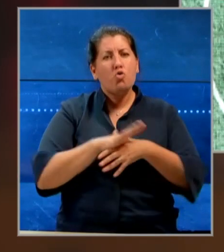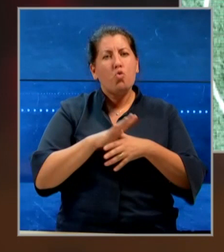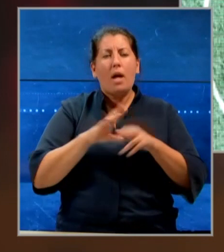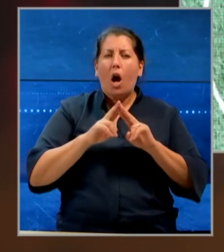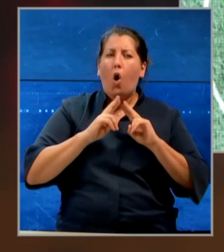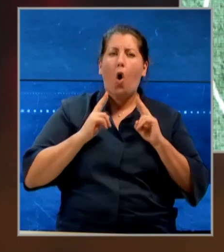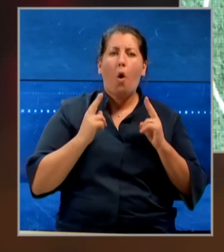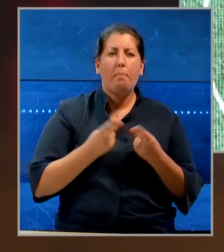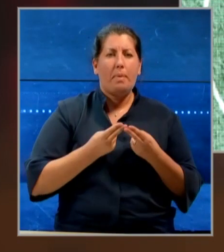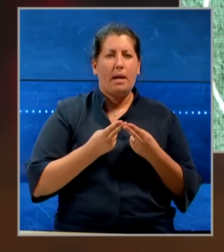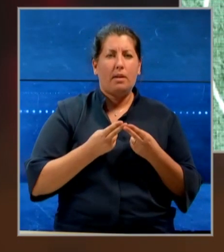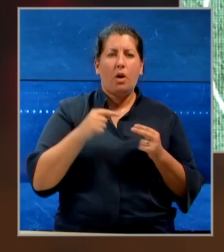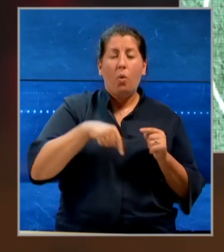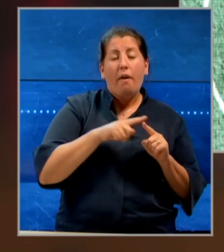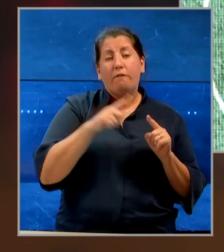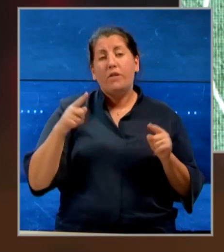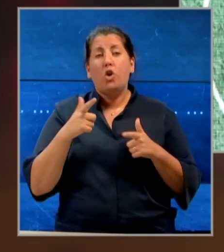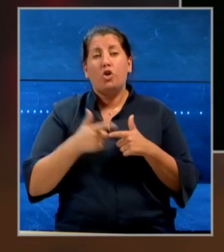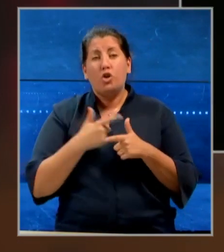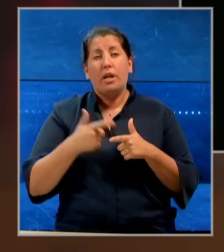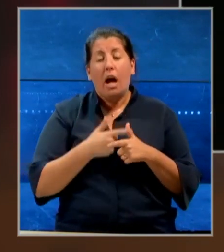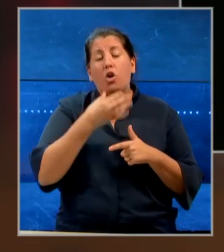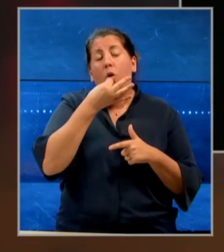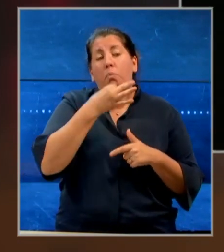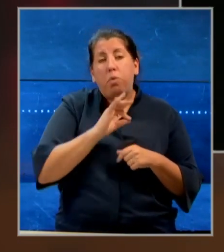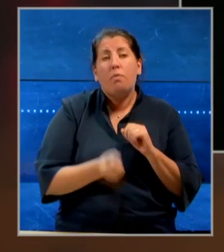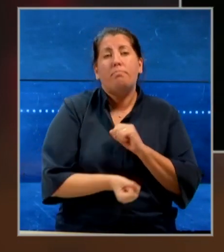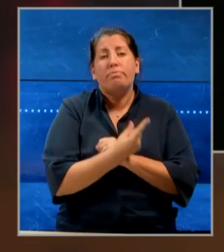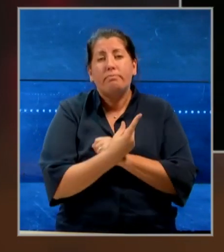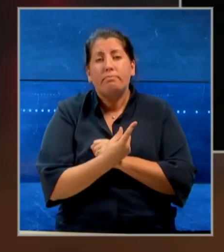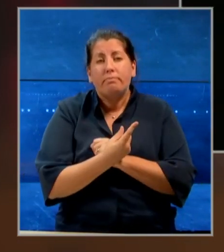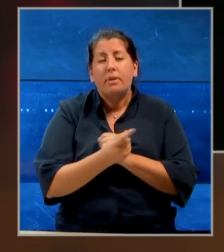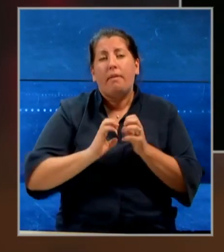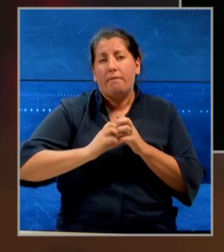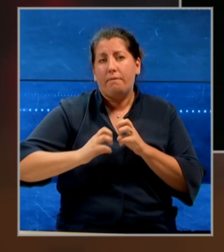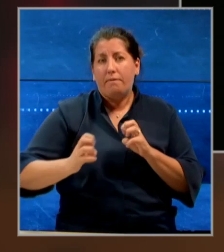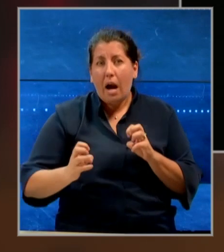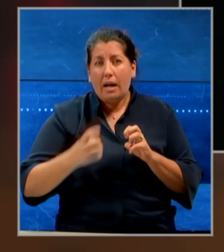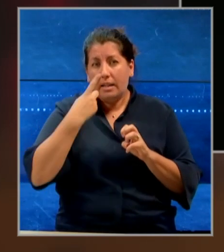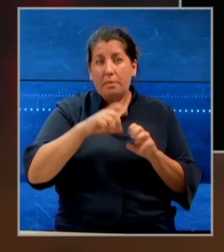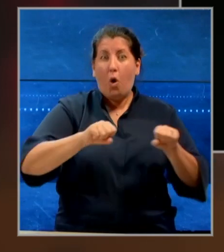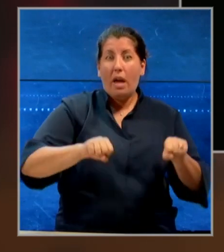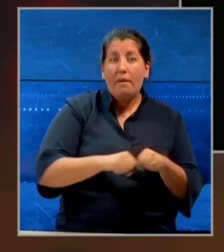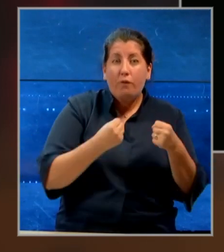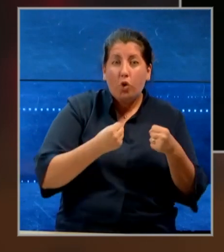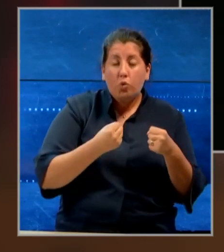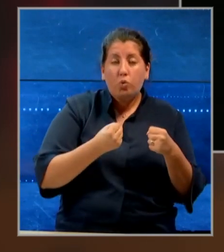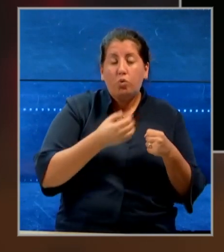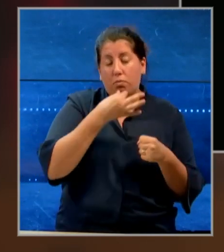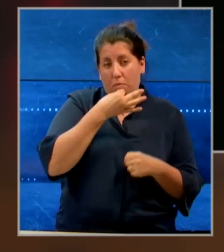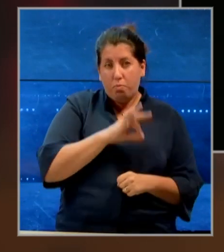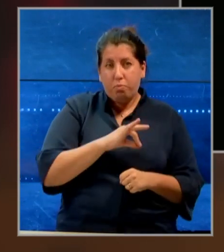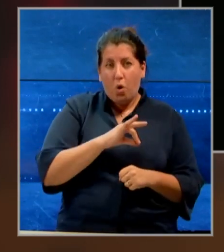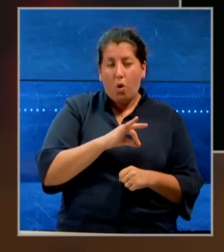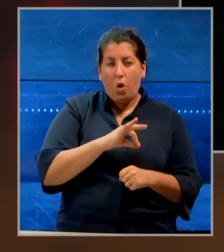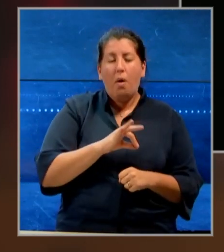Se da qua a gennaio succedono degli imprevisti, di qualche giocatore malcontento, di qualche infortunio che speriamo che non succeda, saremo